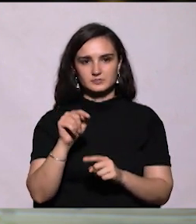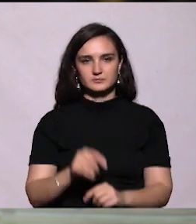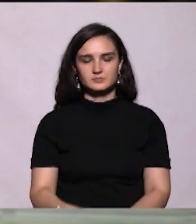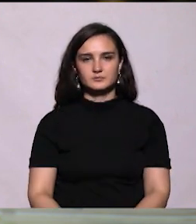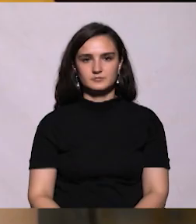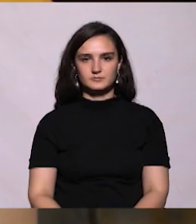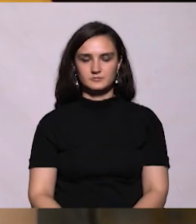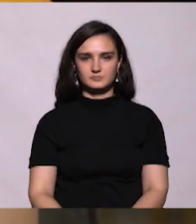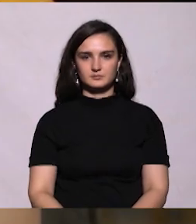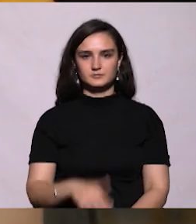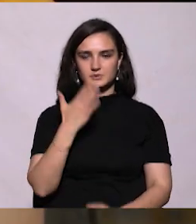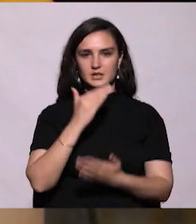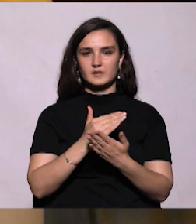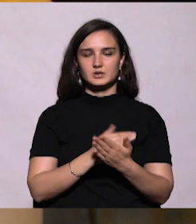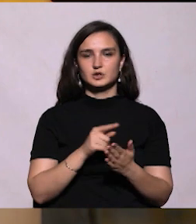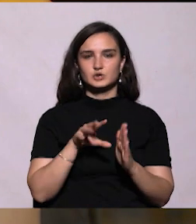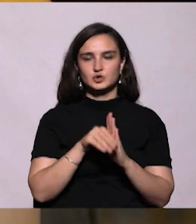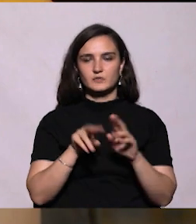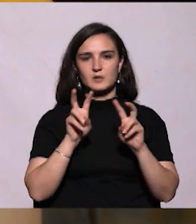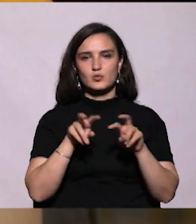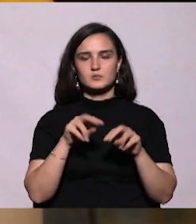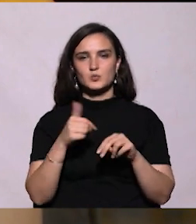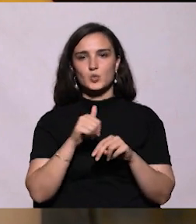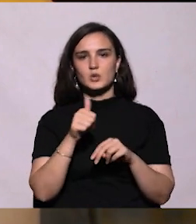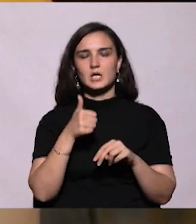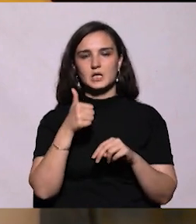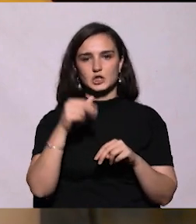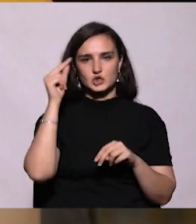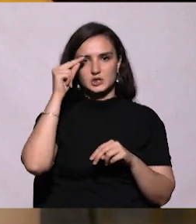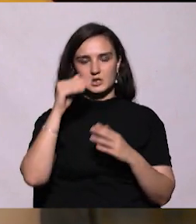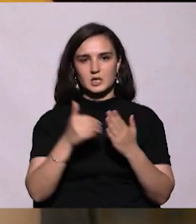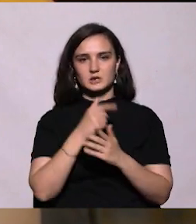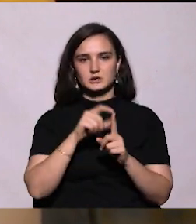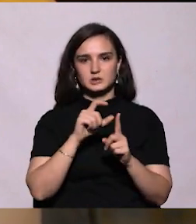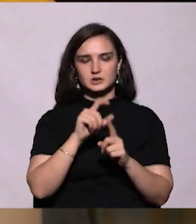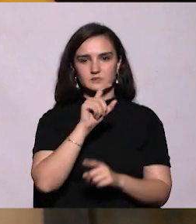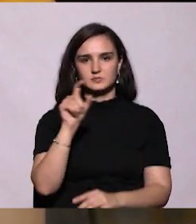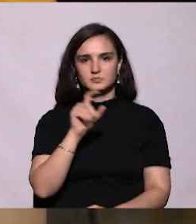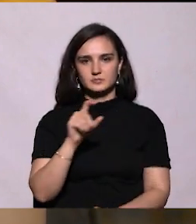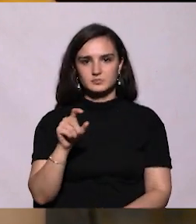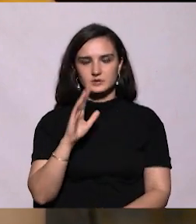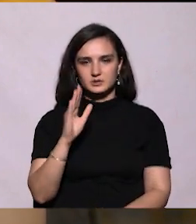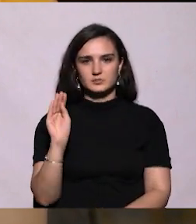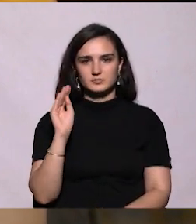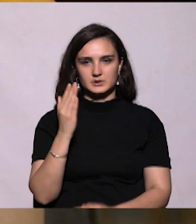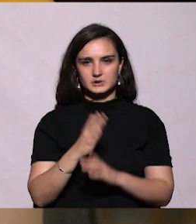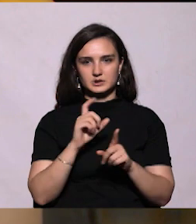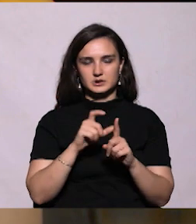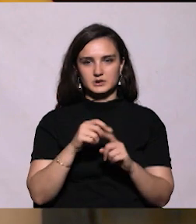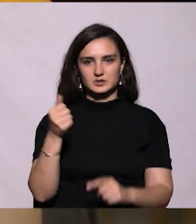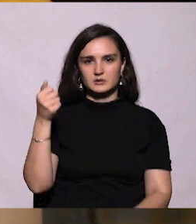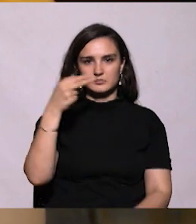fit. გაკვეთილის ამ ნაწილში შევამოწმებთ რამდენად კარგად შეისწავლეთ ახალი სიტყვები. ეკრანზე მოცემულია